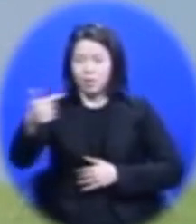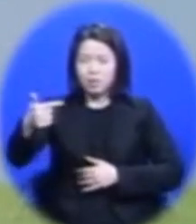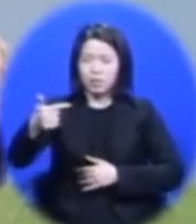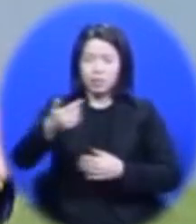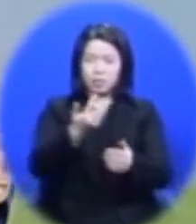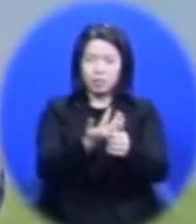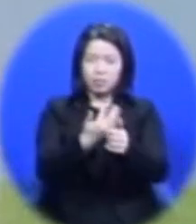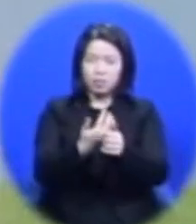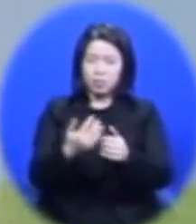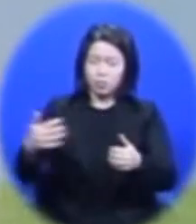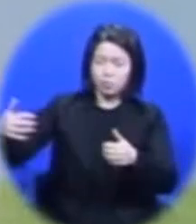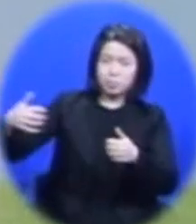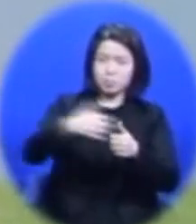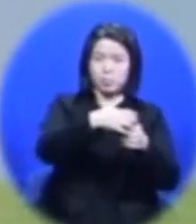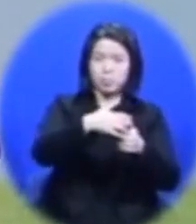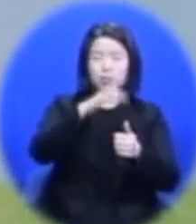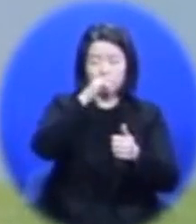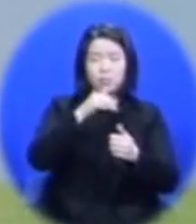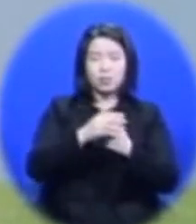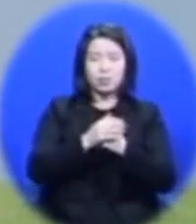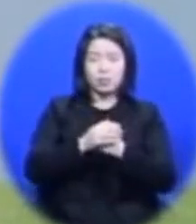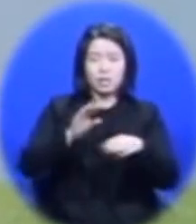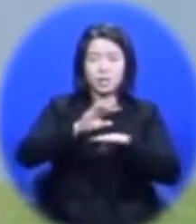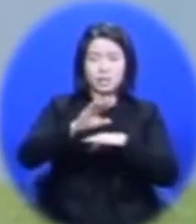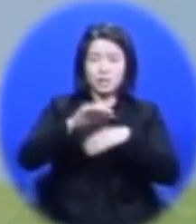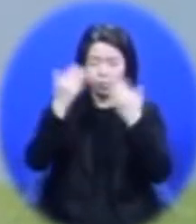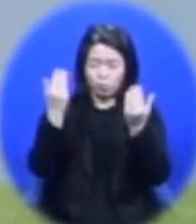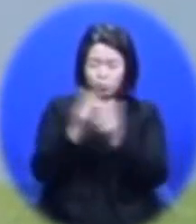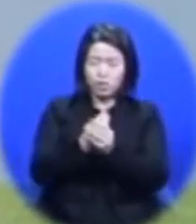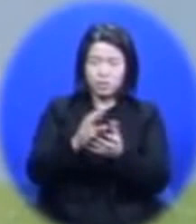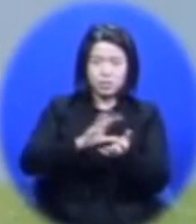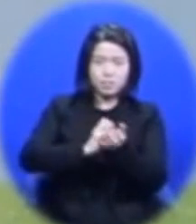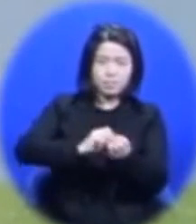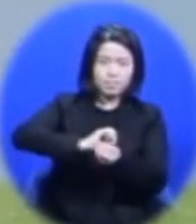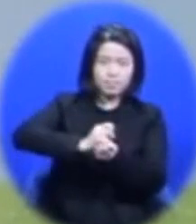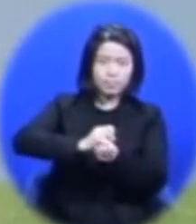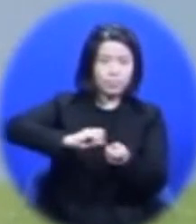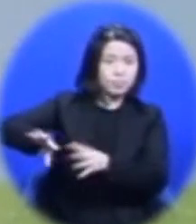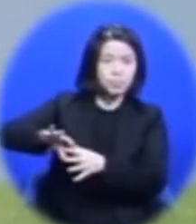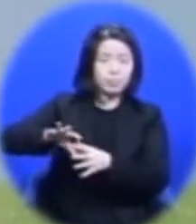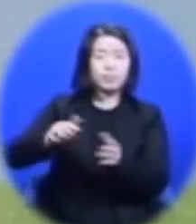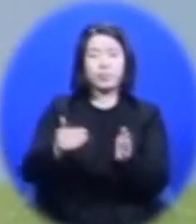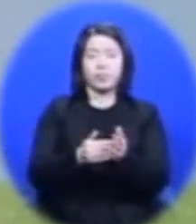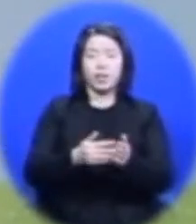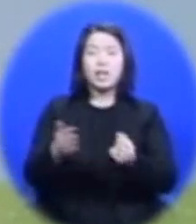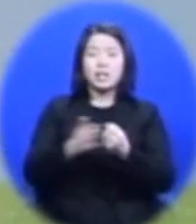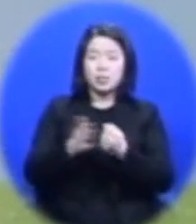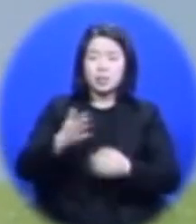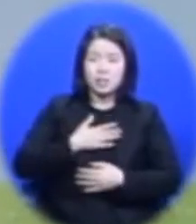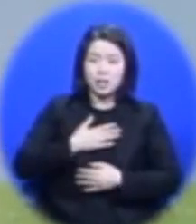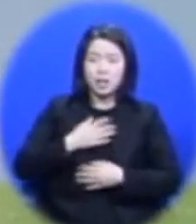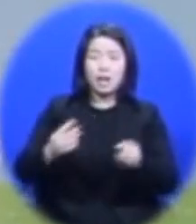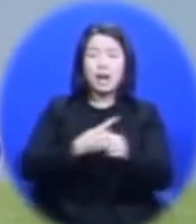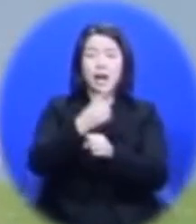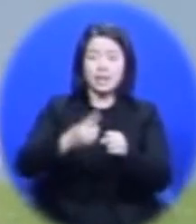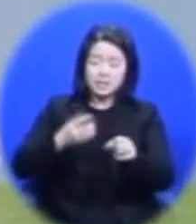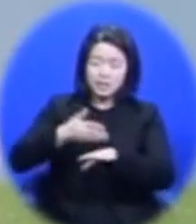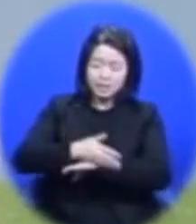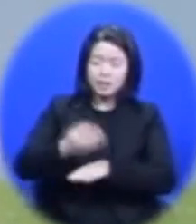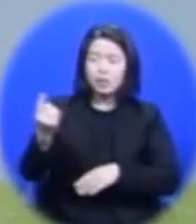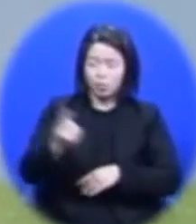차를 들이받았지 뭡니까? 차는 완전히 폐차가 되어버리고 말이에요. 그래서 제가 한 시간 늦게